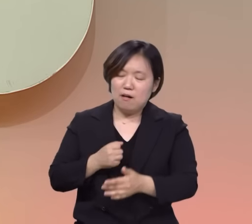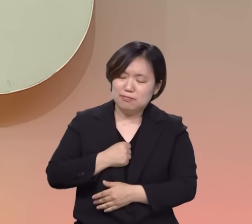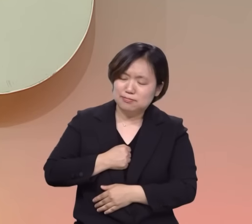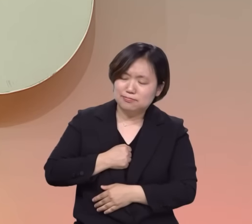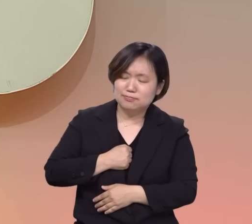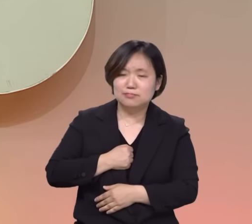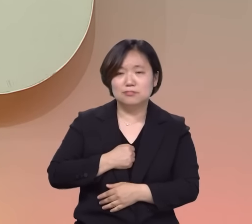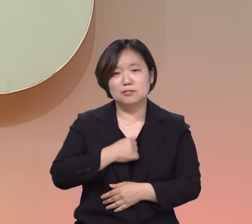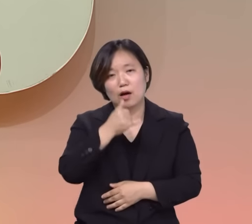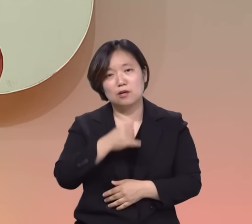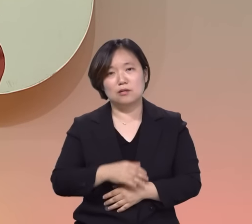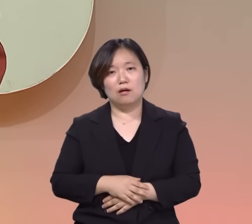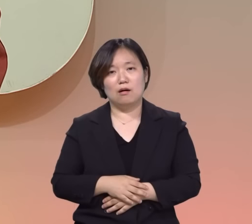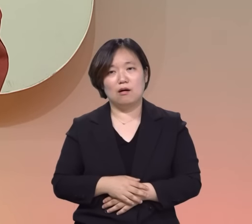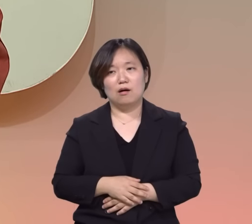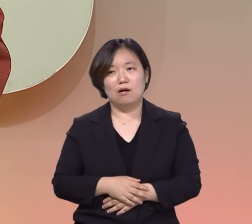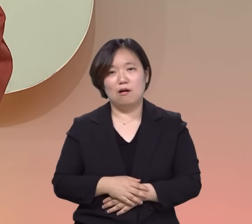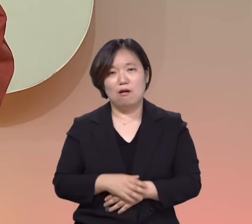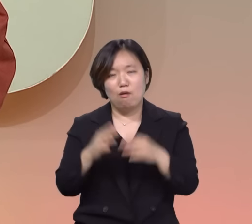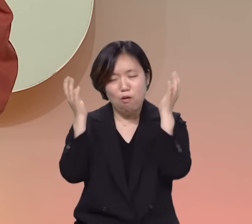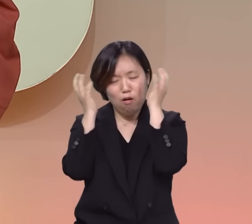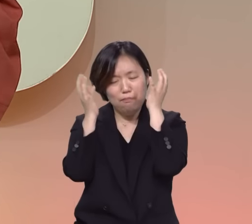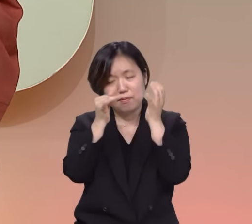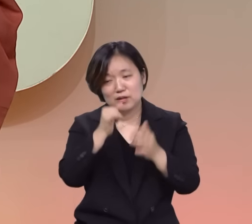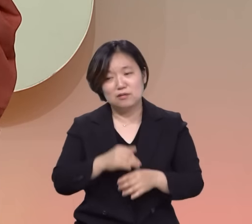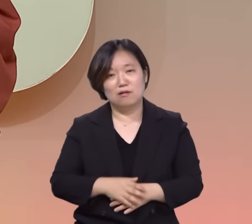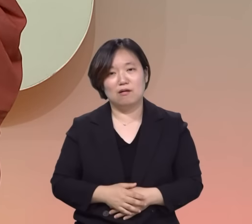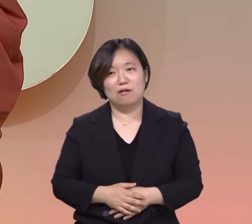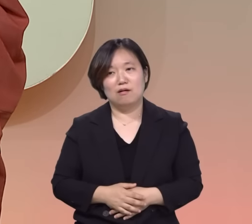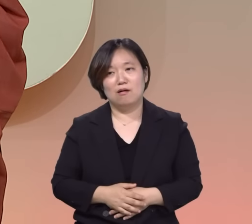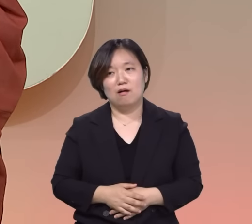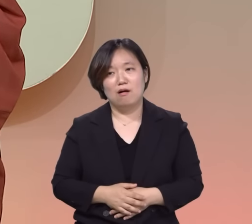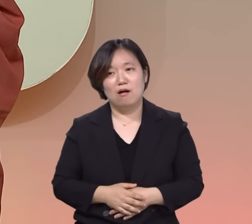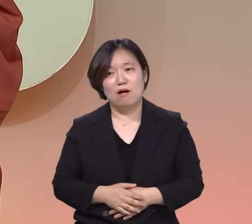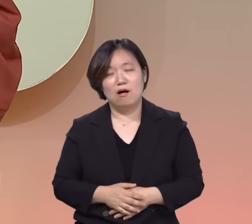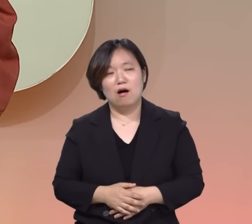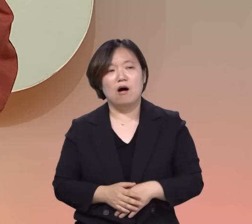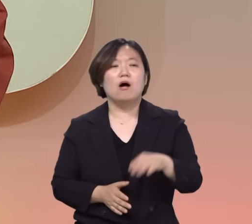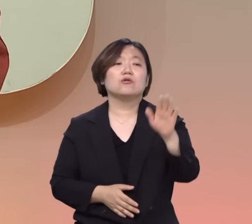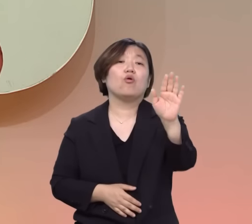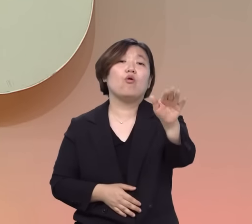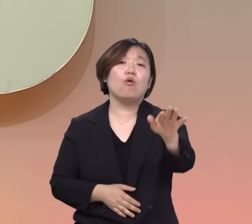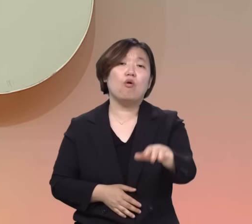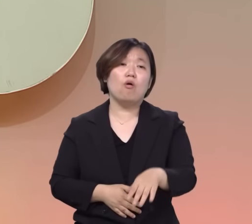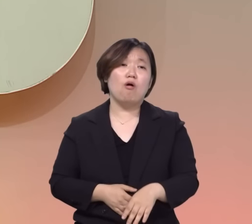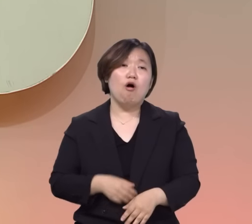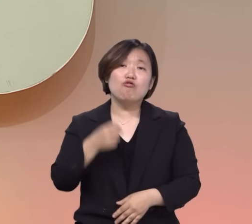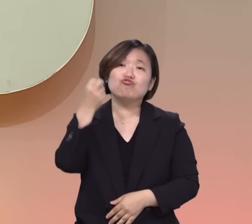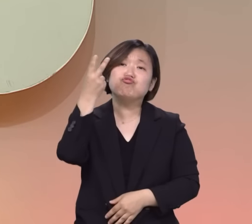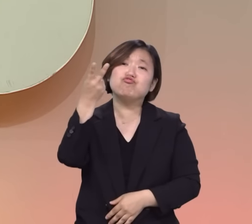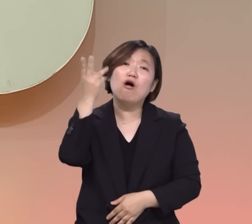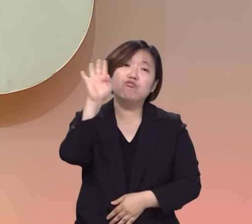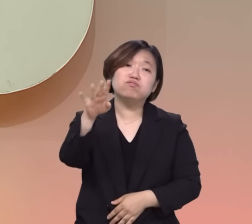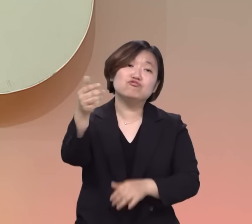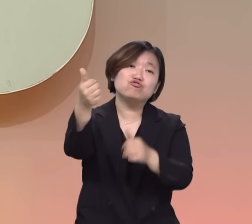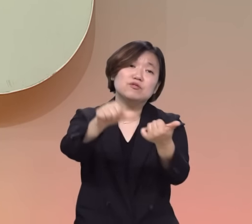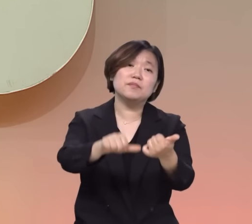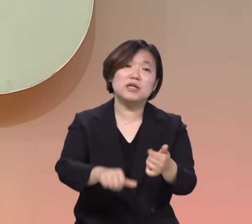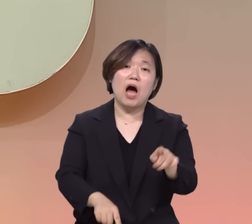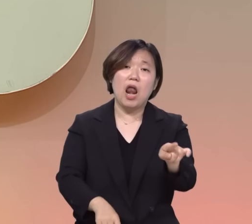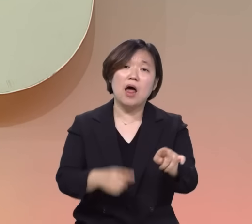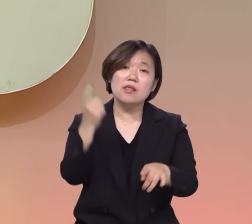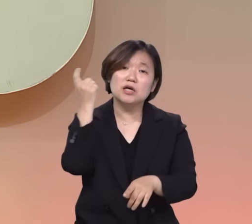심란하지만이 막 흔들리겠지 생각해 보세요 광우스님 안타깝지만 두 달밖에 안 남았습니다 하면